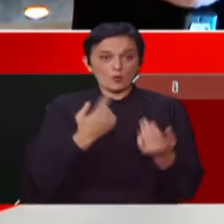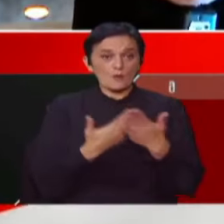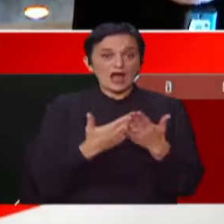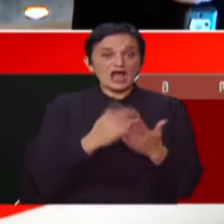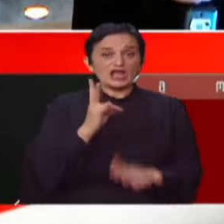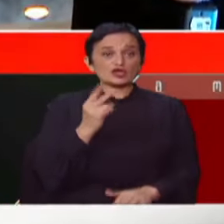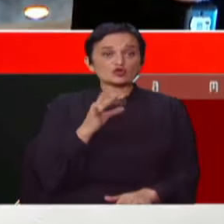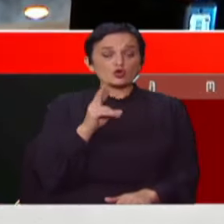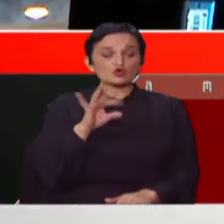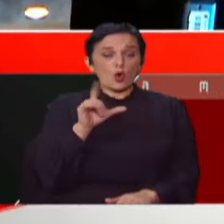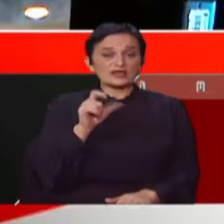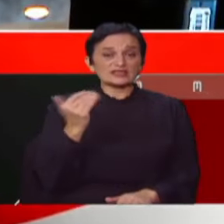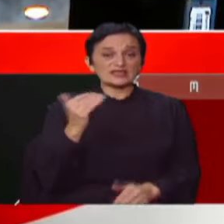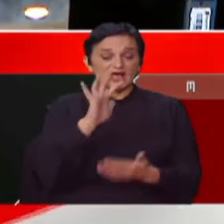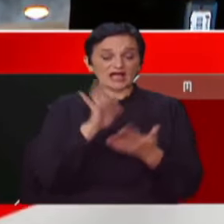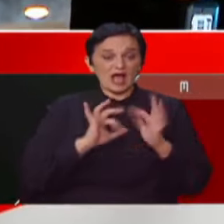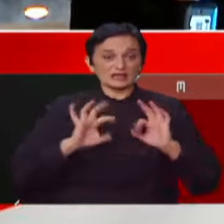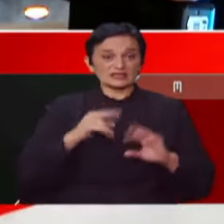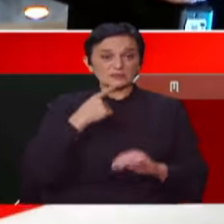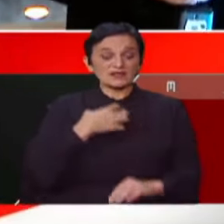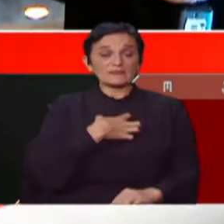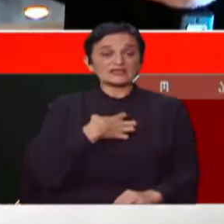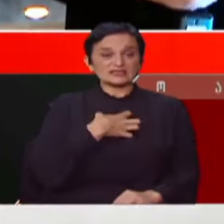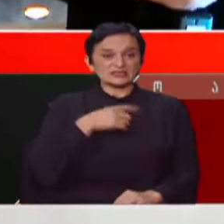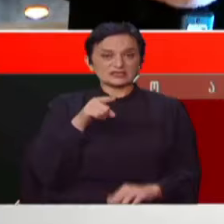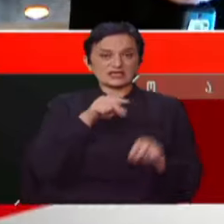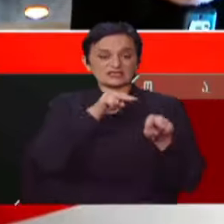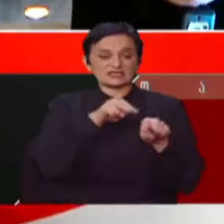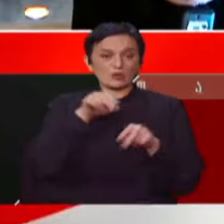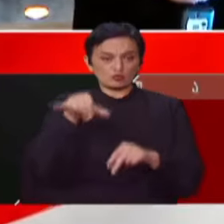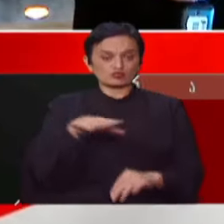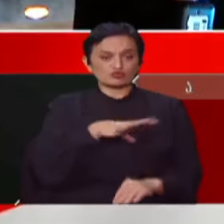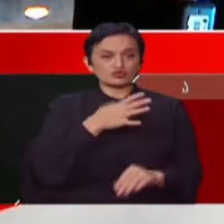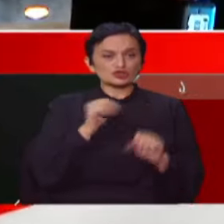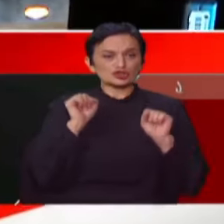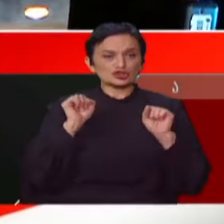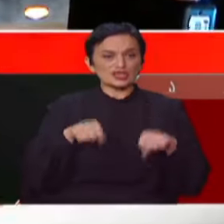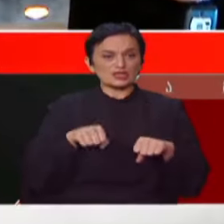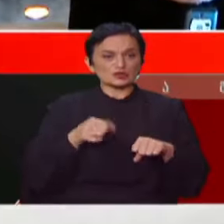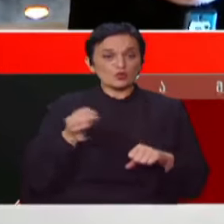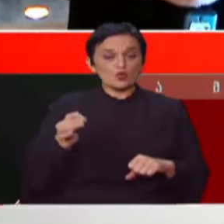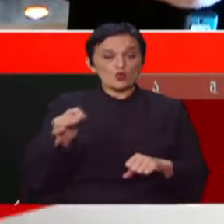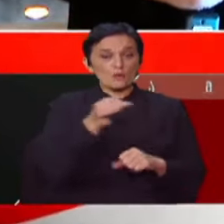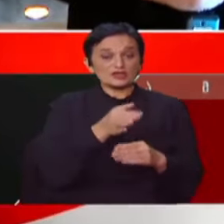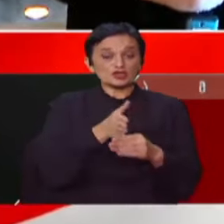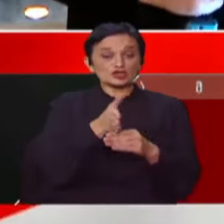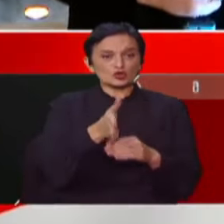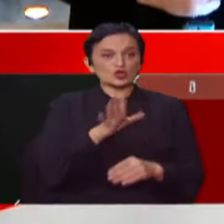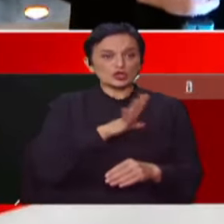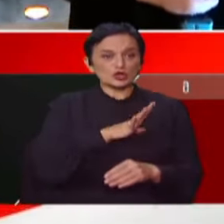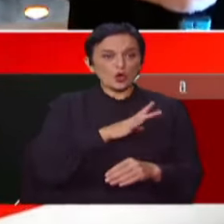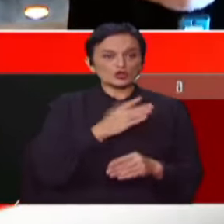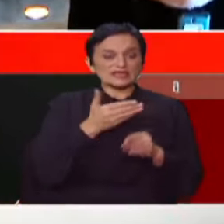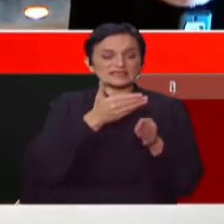Nino Dolidzis ganchadebit ziritadat mat damkvirvebleps khondat shesadzlebloba ubnebze shesulis tumtsa iqo